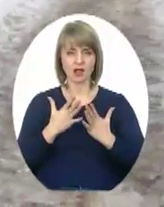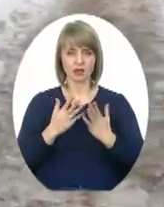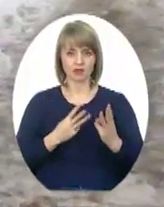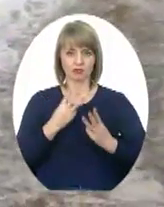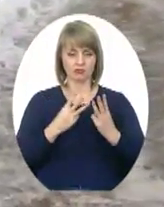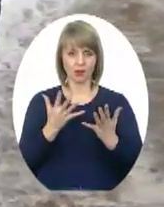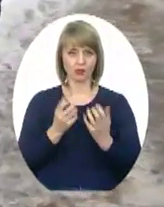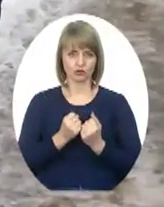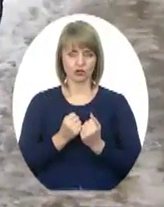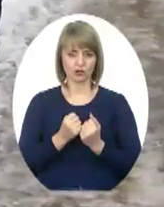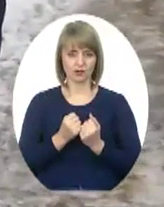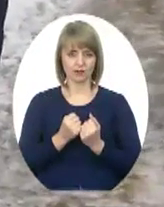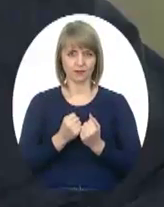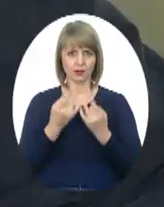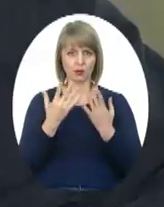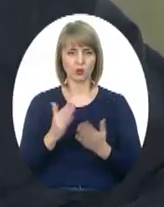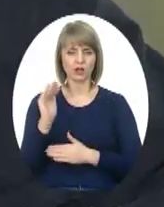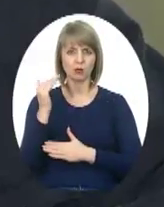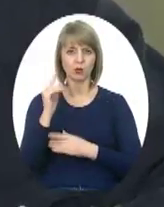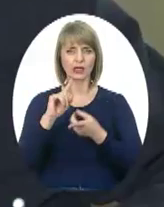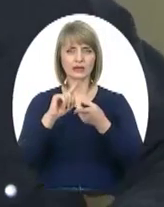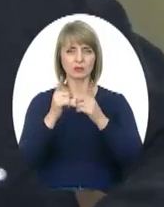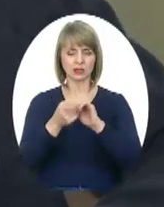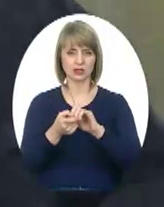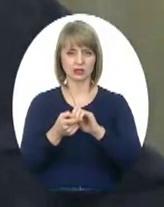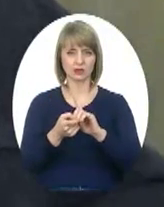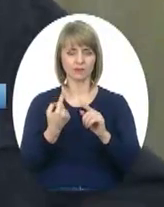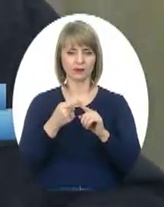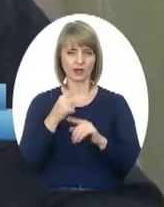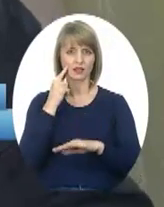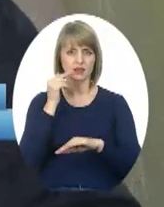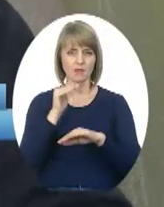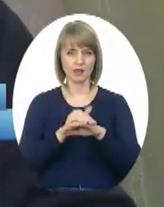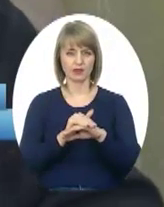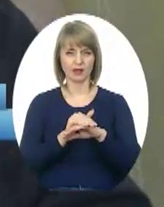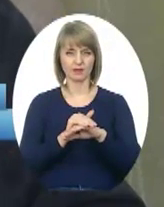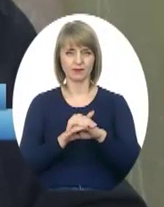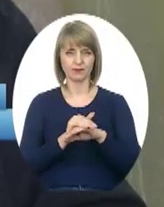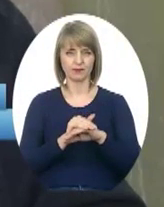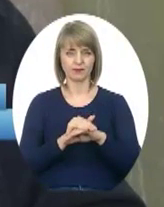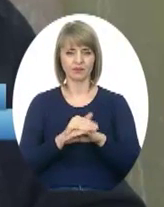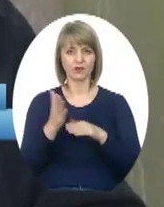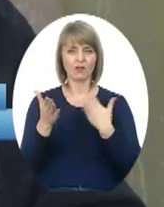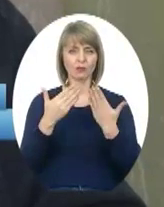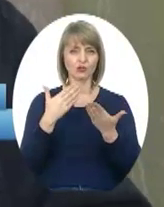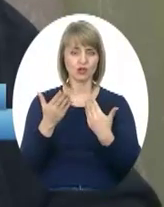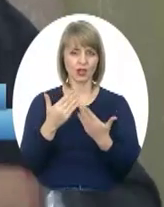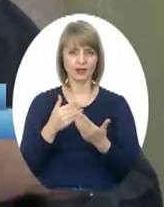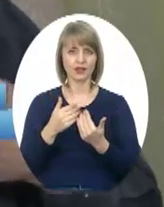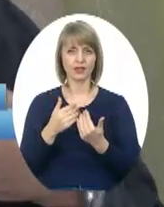толчок получил. Вот. Просто ребенок изменился. Это заметно. Вот в